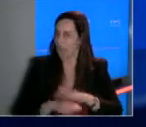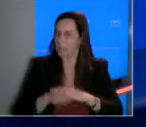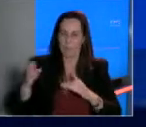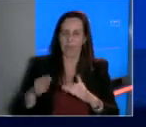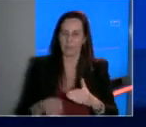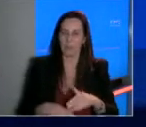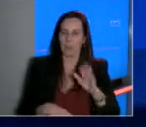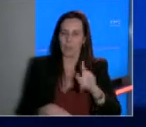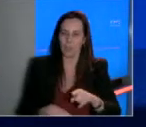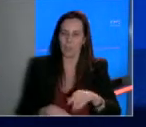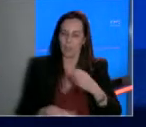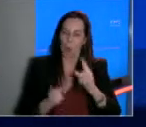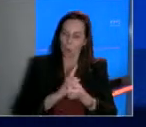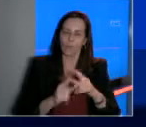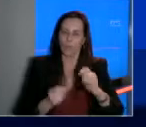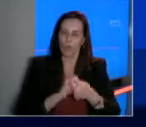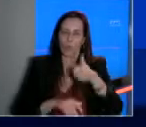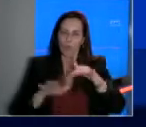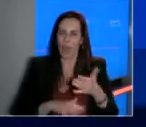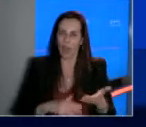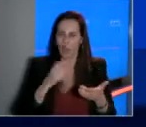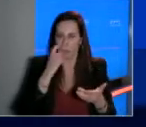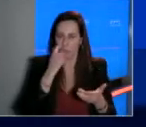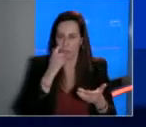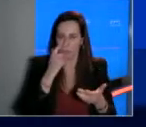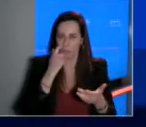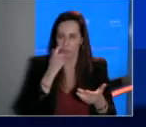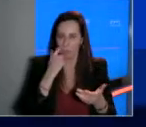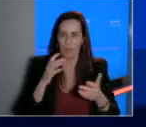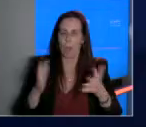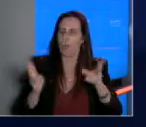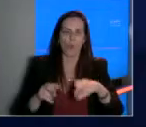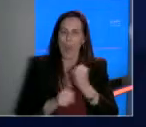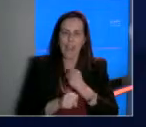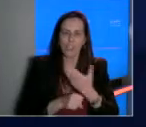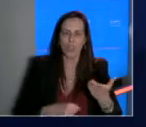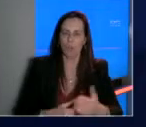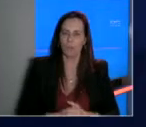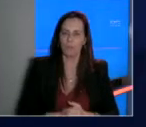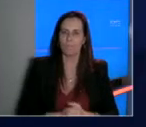ימנית, שגם אוקיי, תהיה רוטציה והוא יהיה ראש ממשלה. מה הוא יוכל לעשות עם זה?